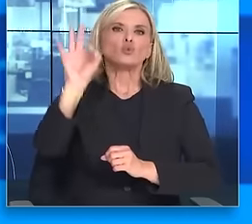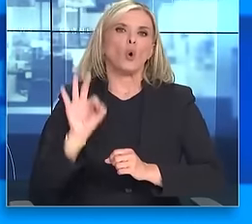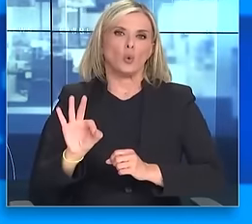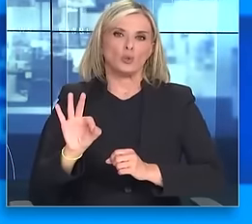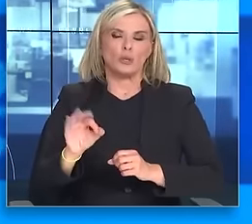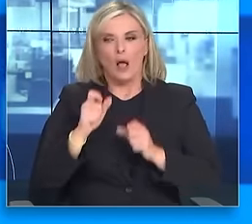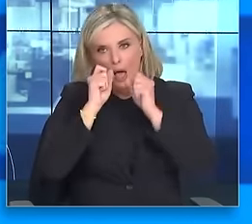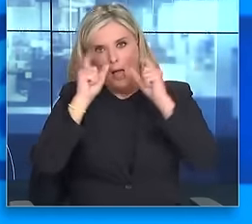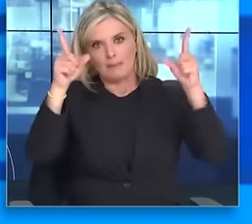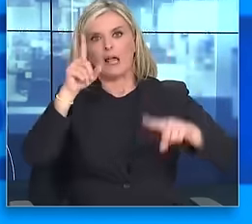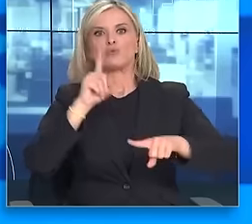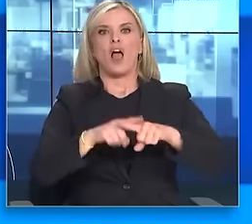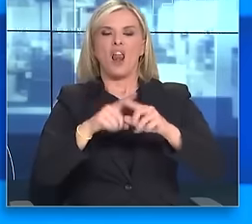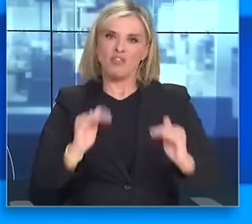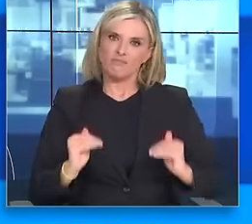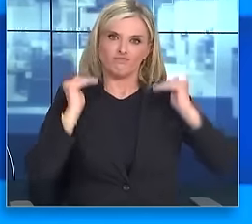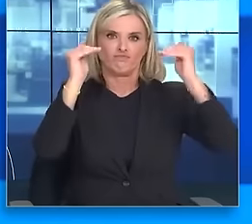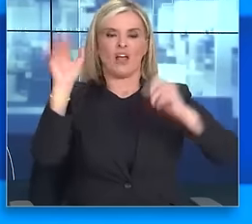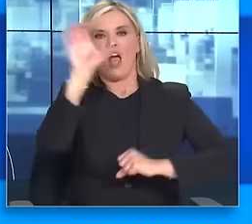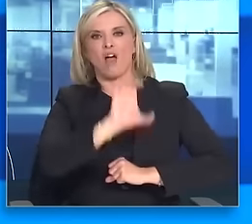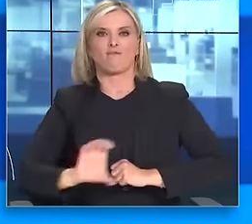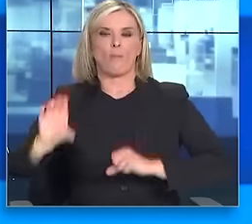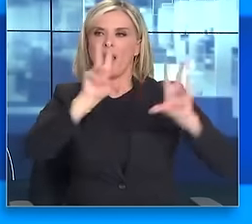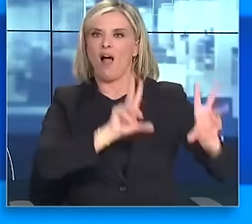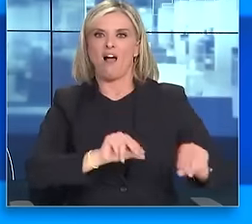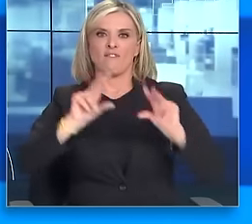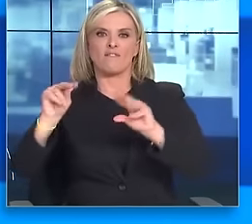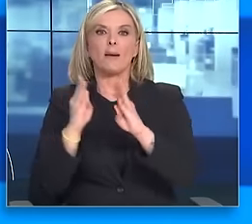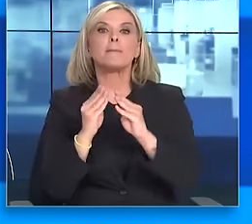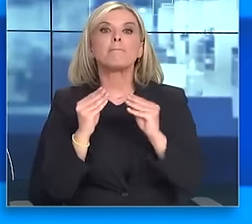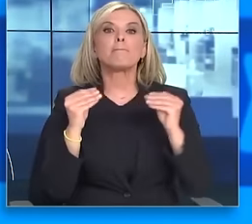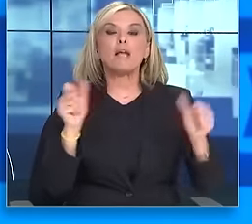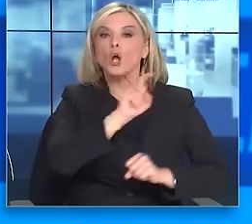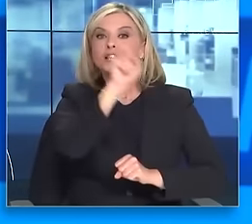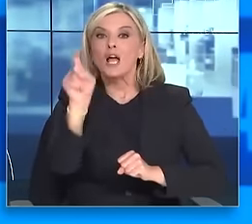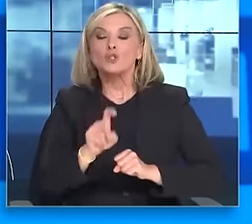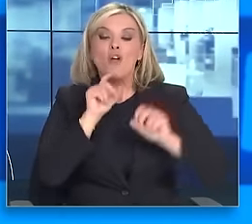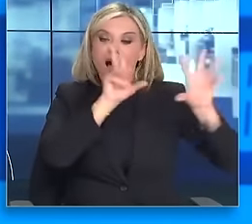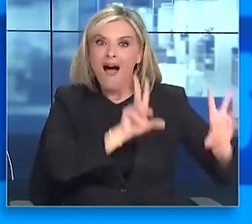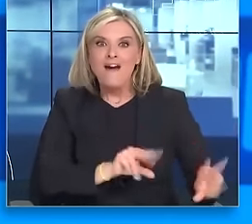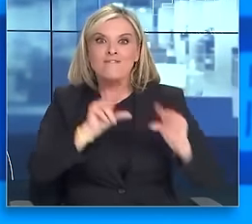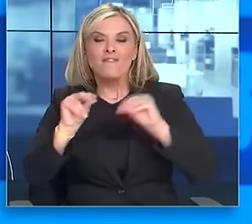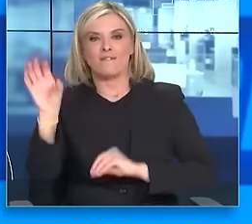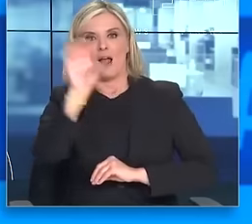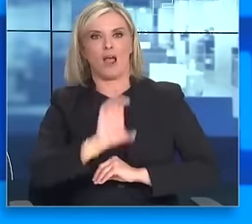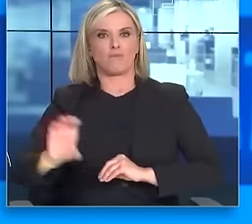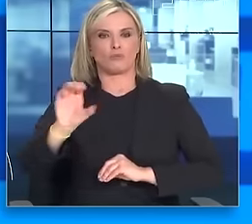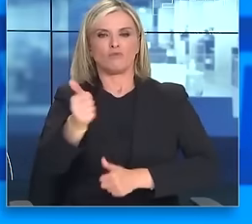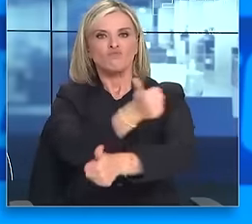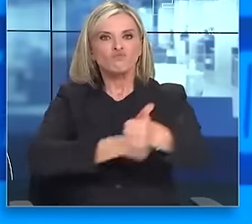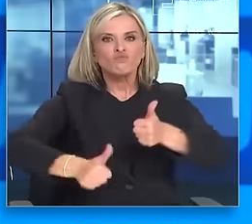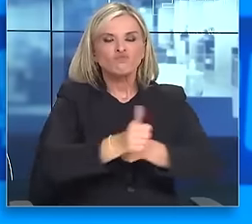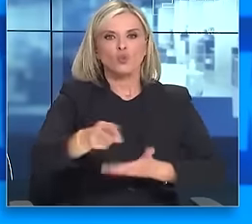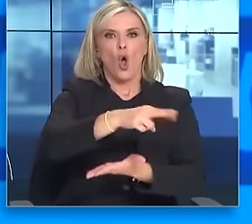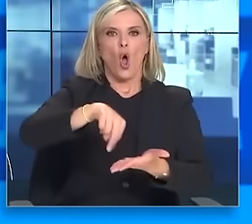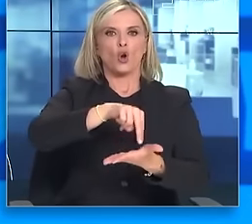μια κανονική ευρωπαϊκή χώρα. Να έχουμε μια ποιότητα ζωής αντίστοιχη αυτών των υπόλοιπων ευρωπαϊκών χωρών. Να πρωταγωνιστούμε ως Ελλάδα στην Ευρώπη εκεί που μπορούμε